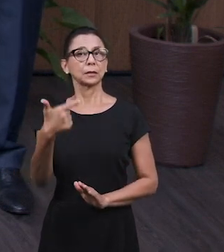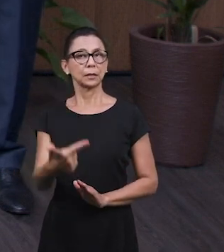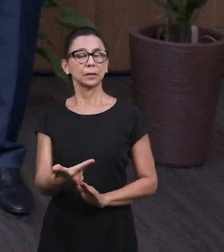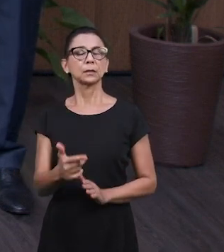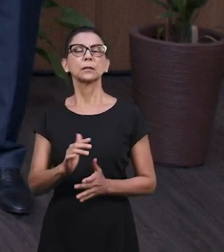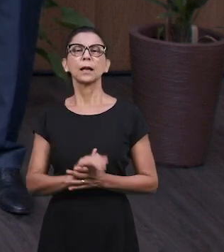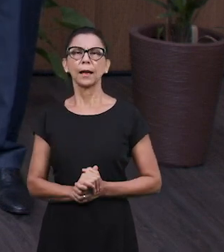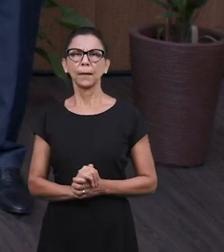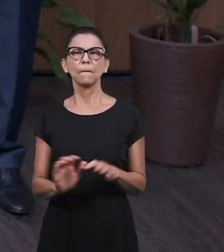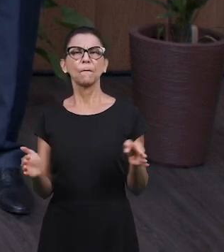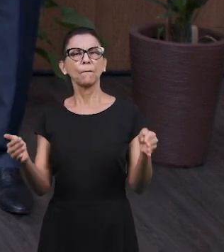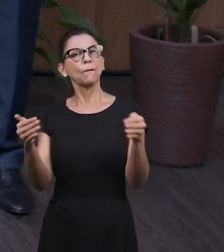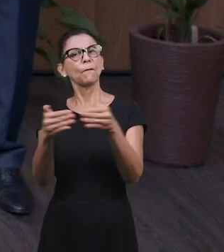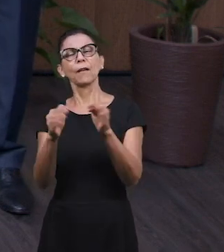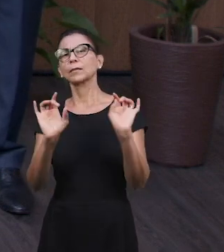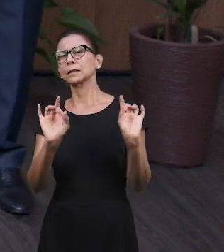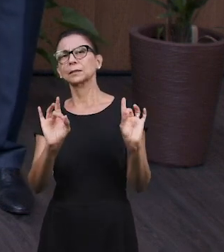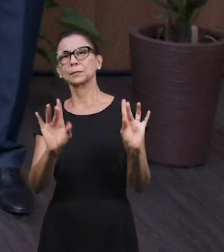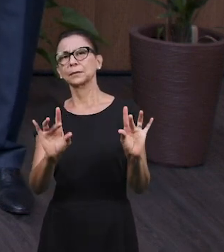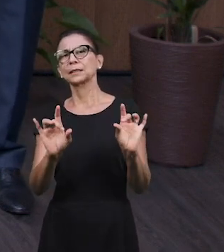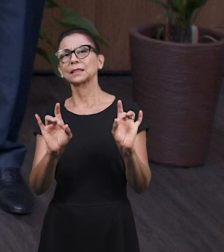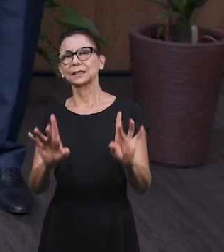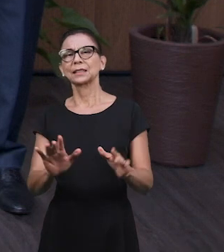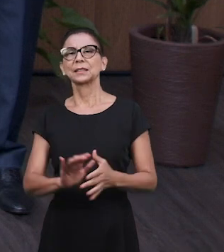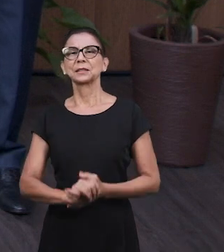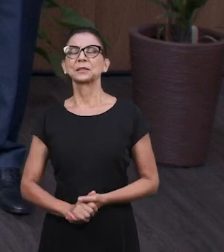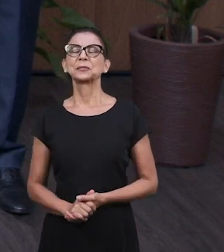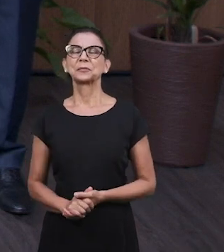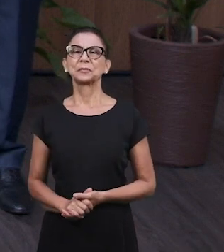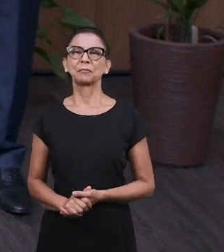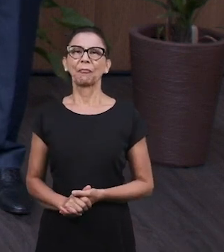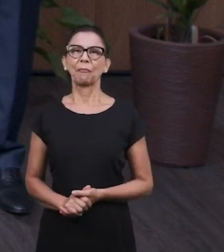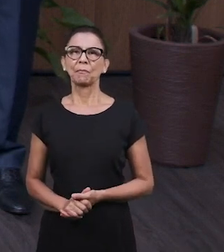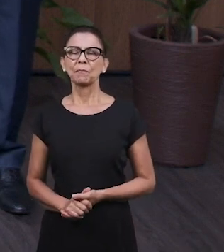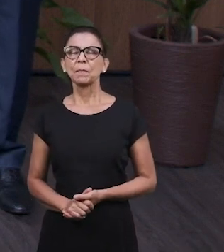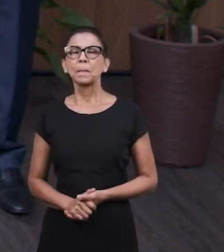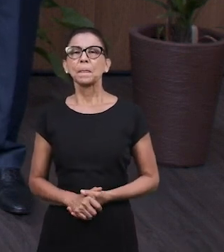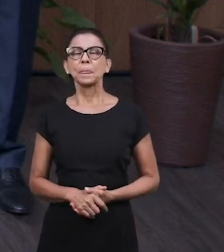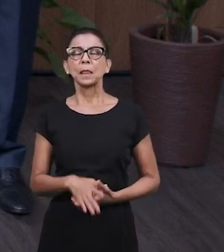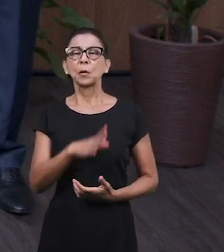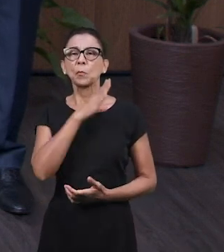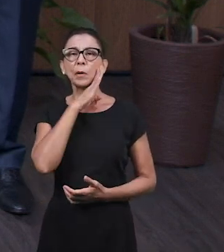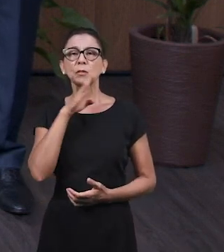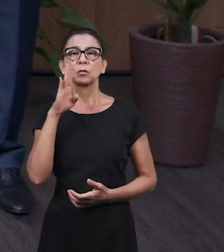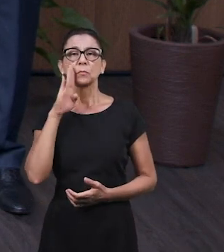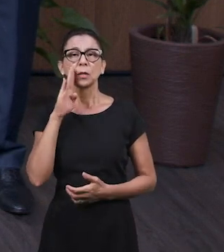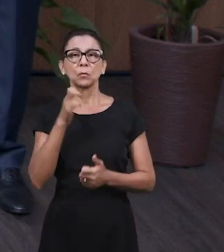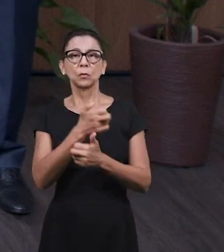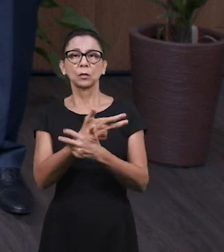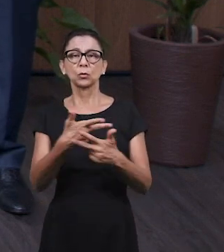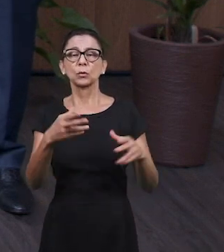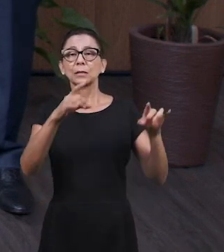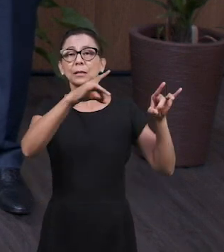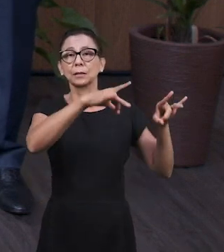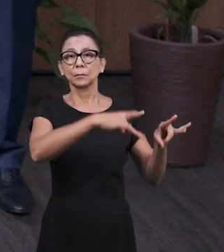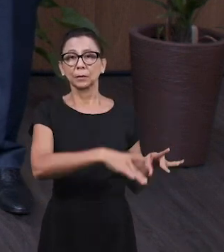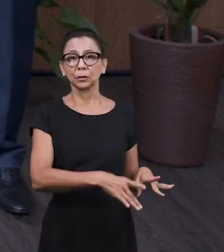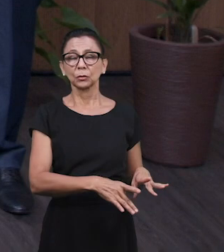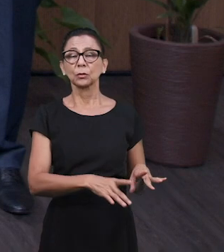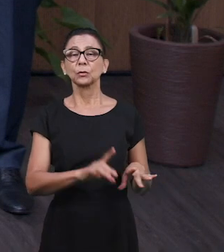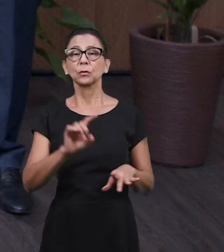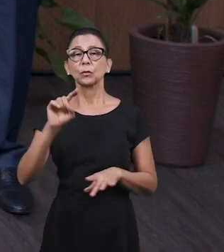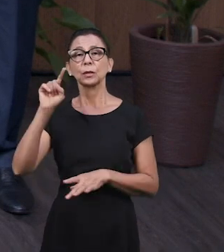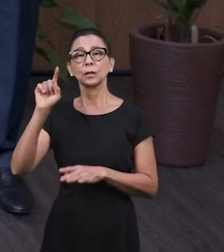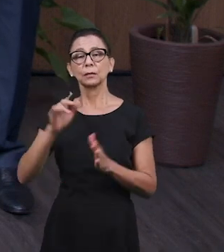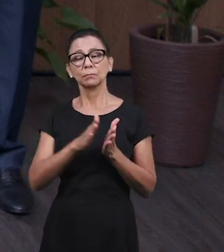avec une focalisation spéciale dans les valeurs que Bartimée a laissées derrière lui et les résultats